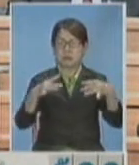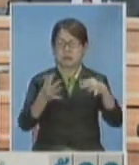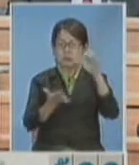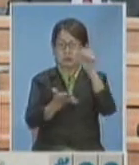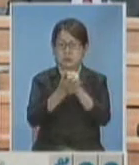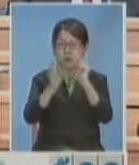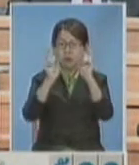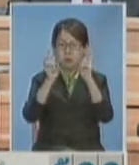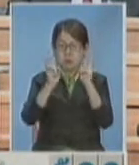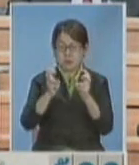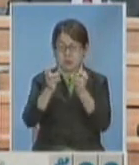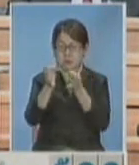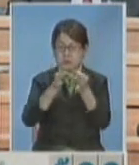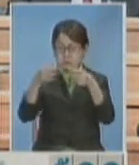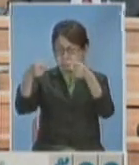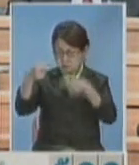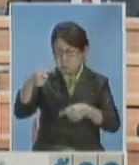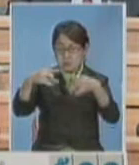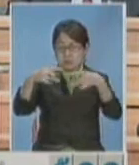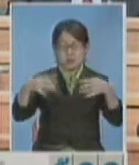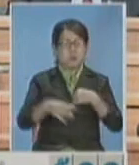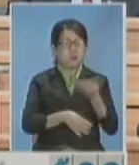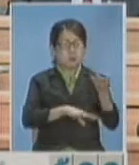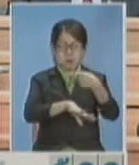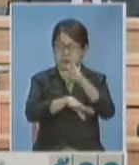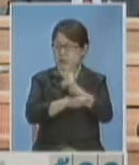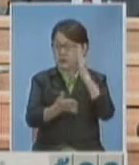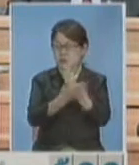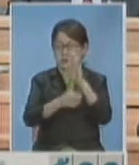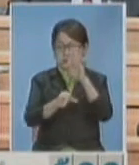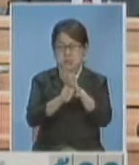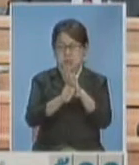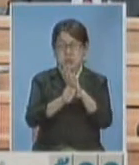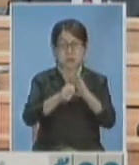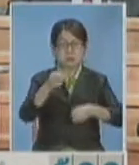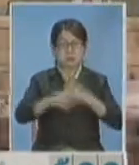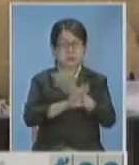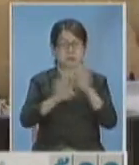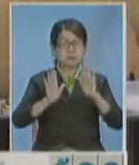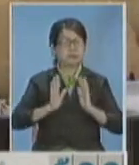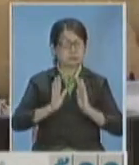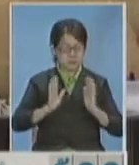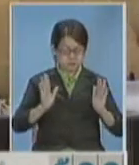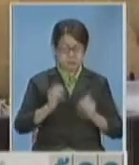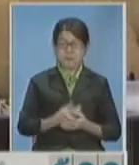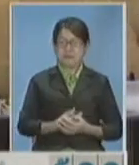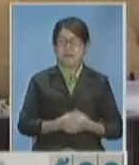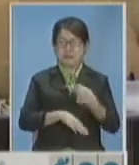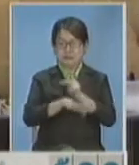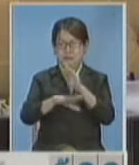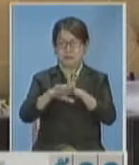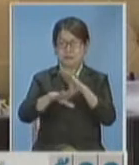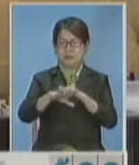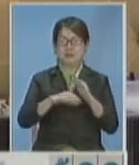มเห็นควรว่าท่านประธานน่าจะให้ยุติการอภิปรายได้แล้วครับขอบคุณครับ ท่านวัชระ